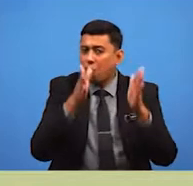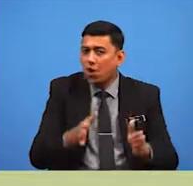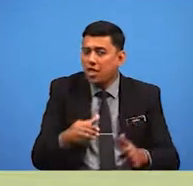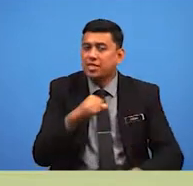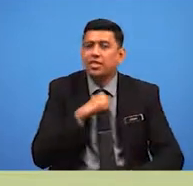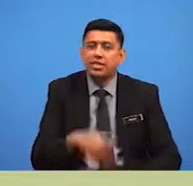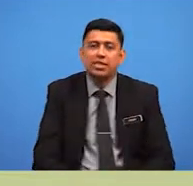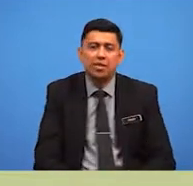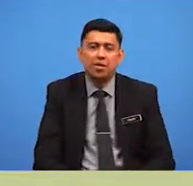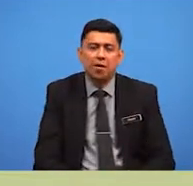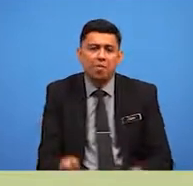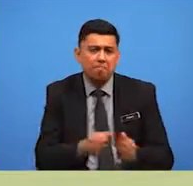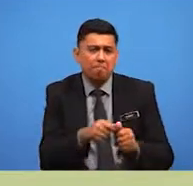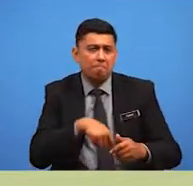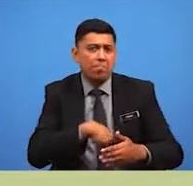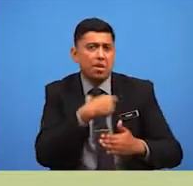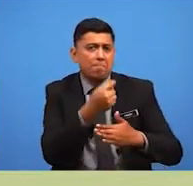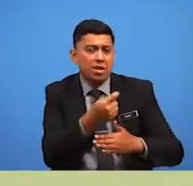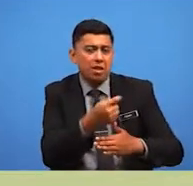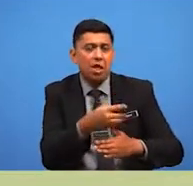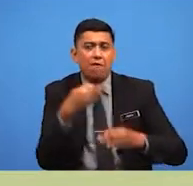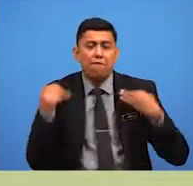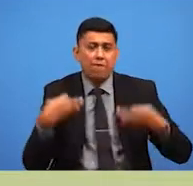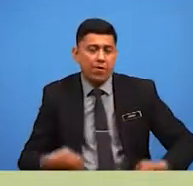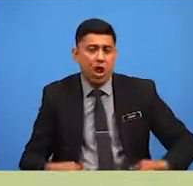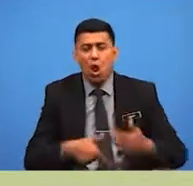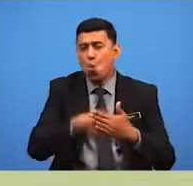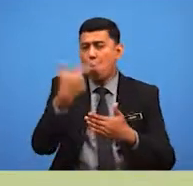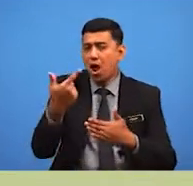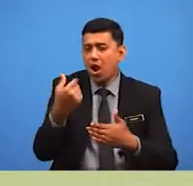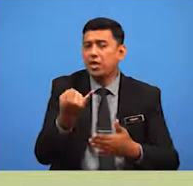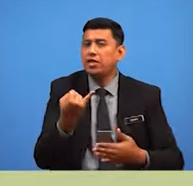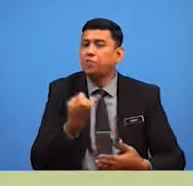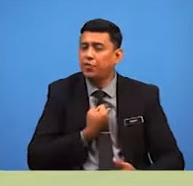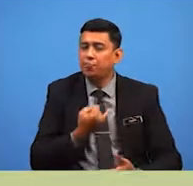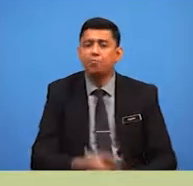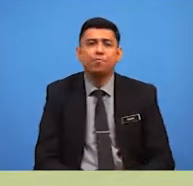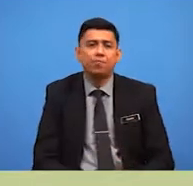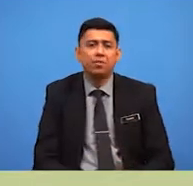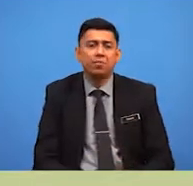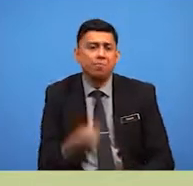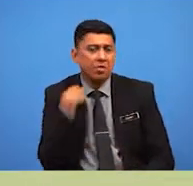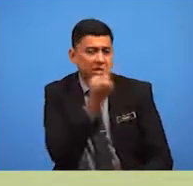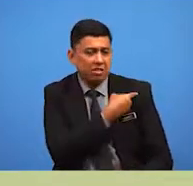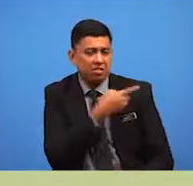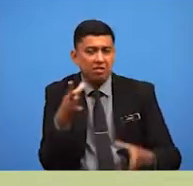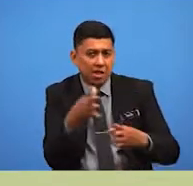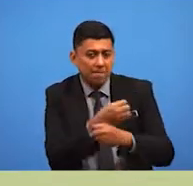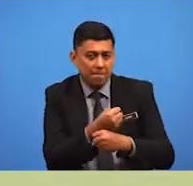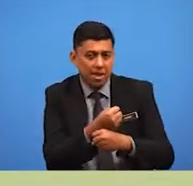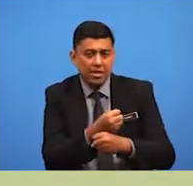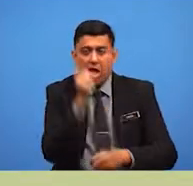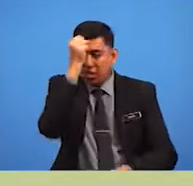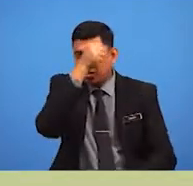melalui penampilan fizikal, iaitu luaran individu, kita turut dapat melihat